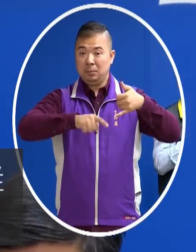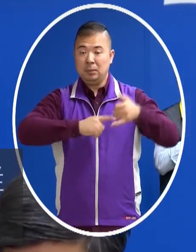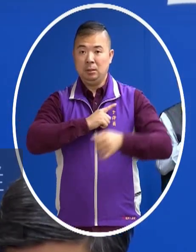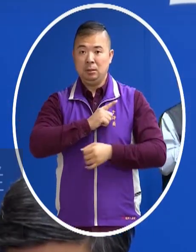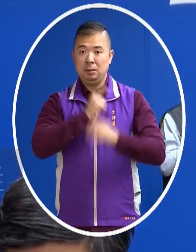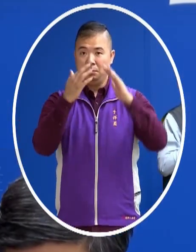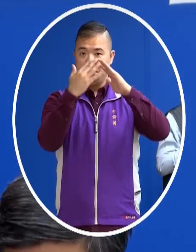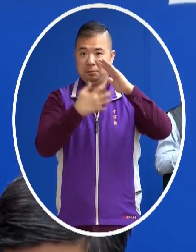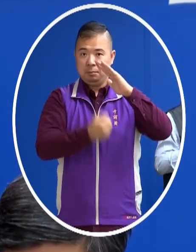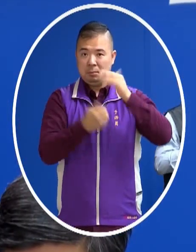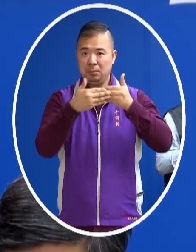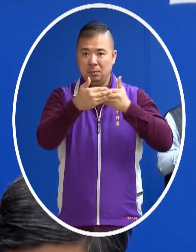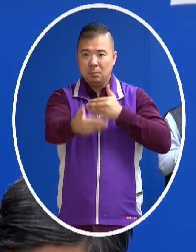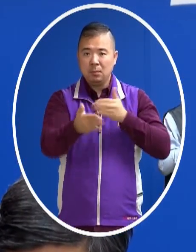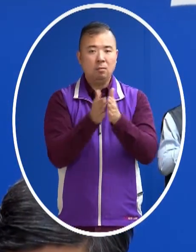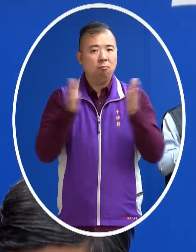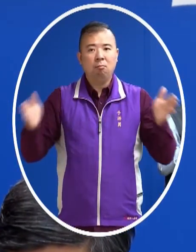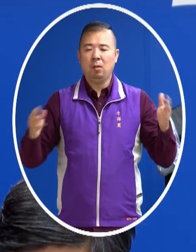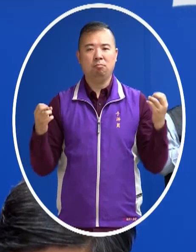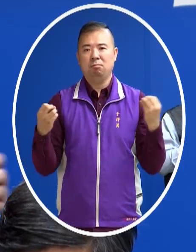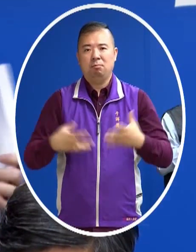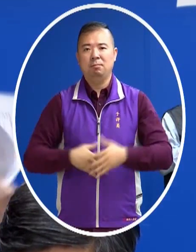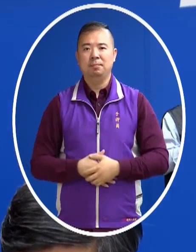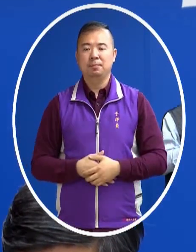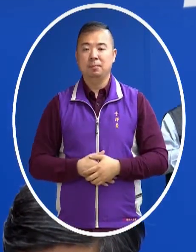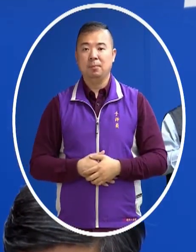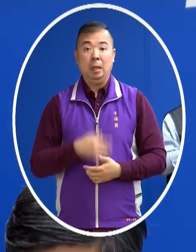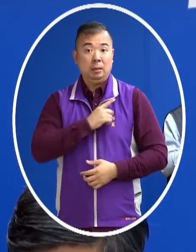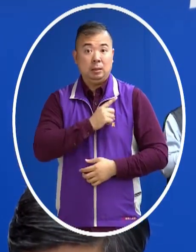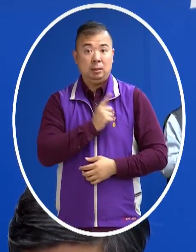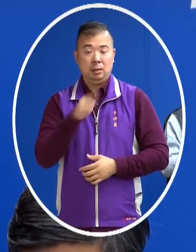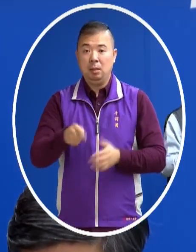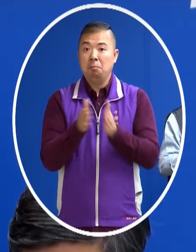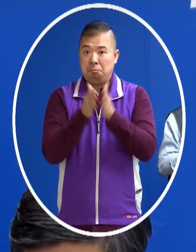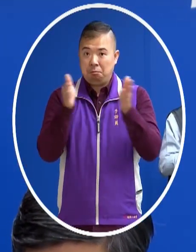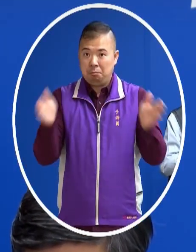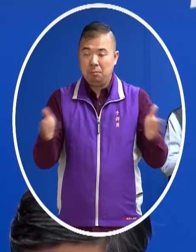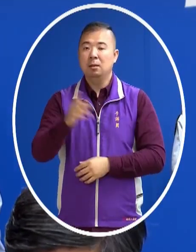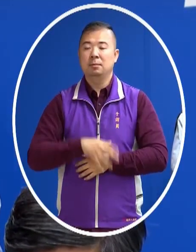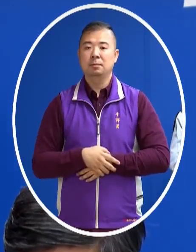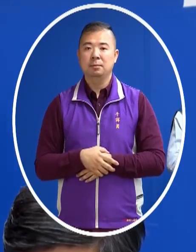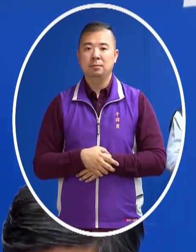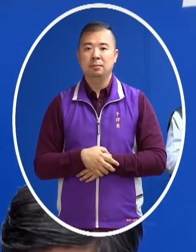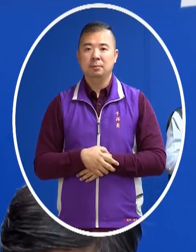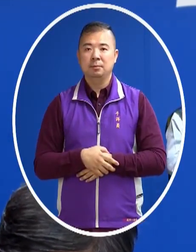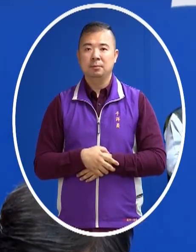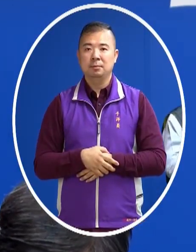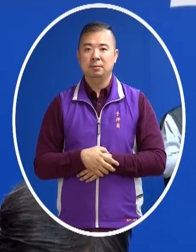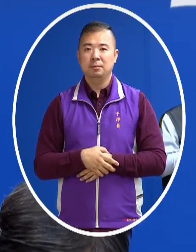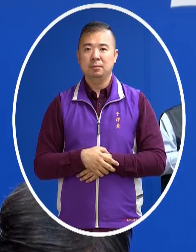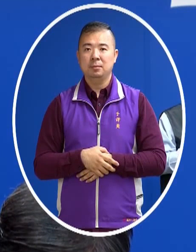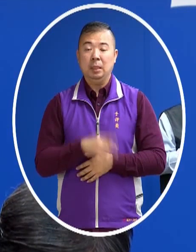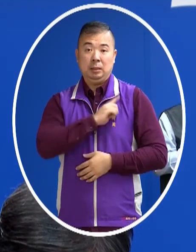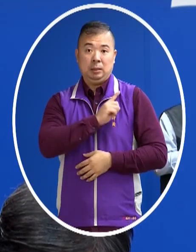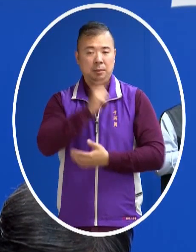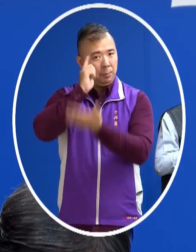期间都没有问题了，但是待他从居家隔离结束之后。那有做自主健康